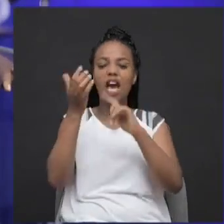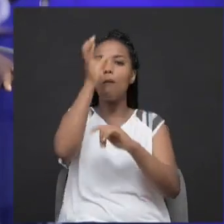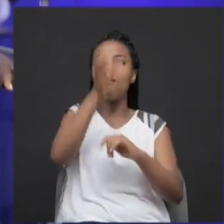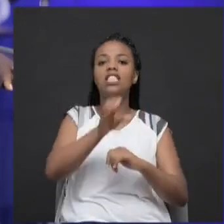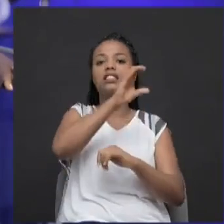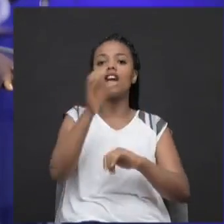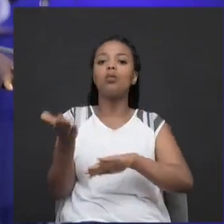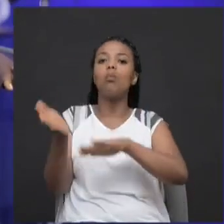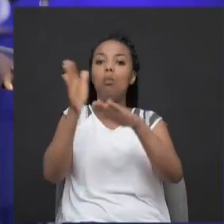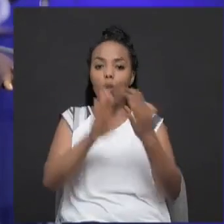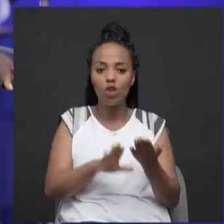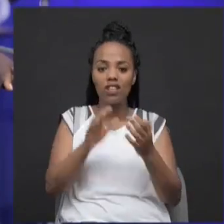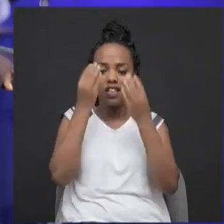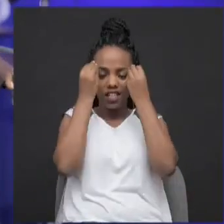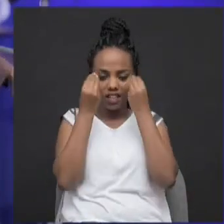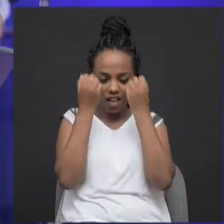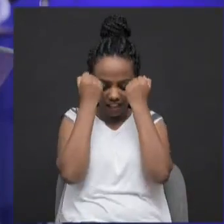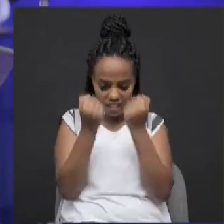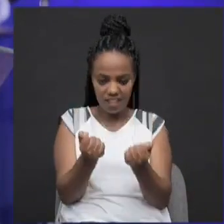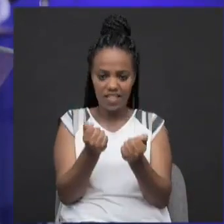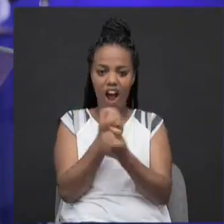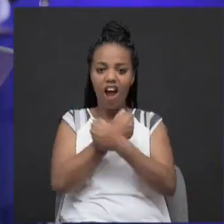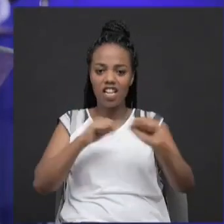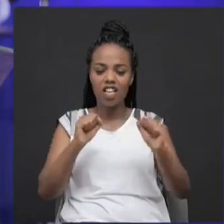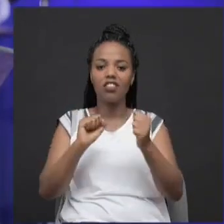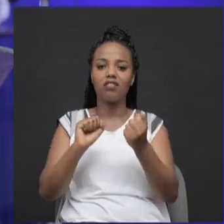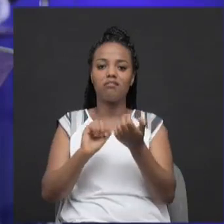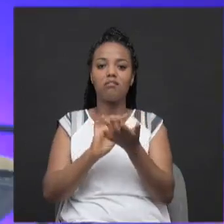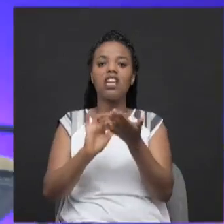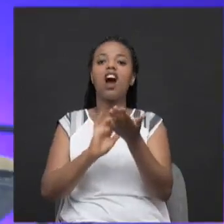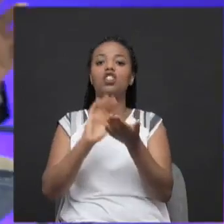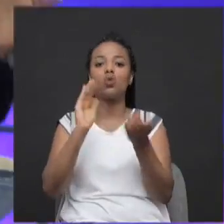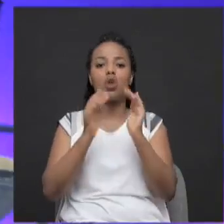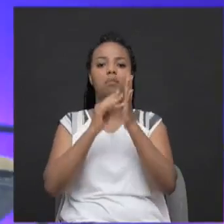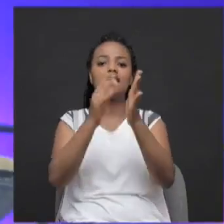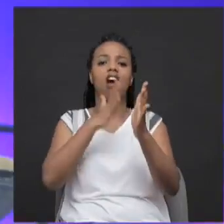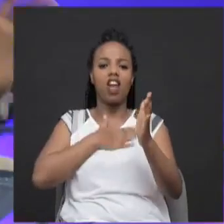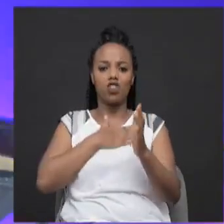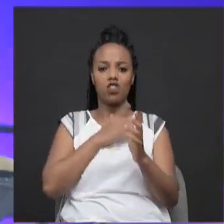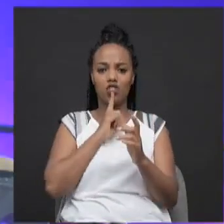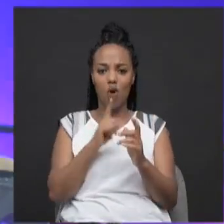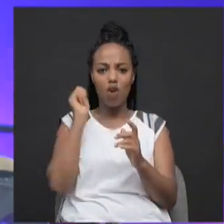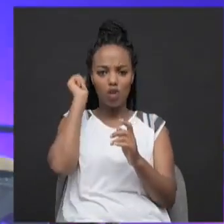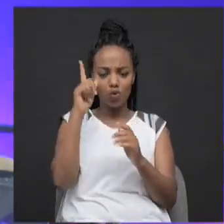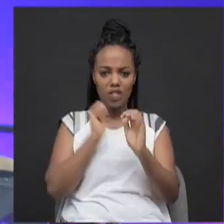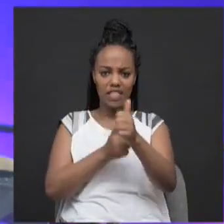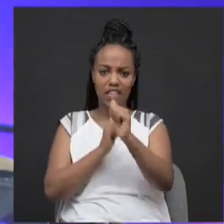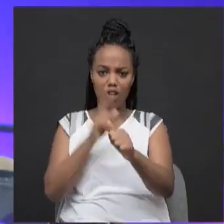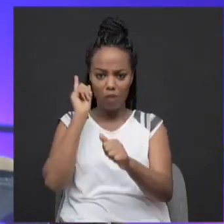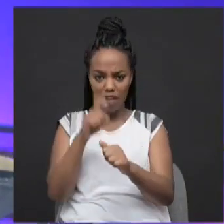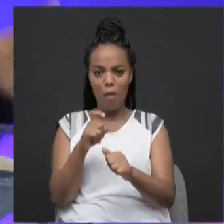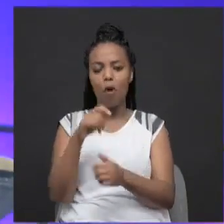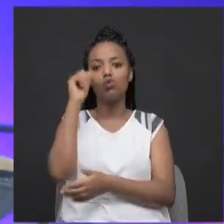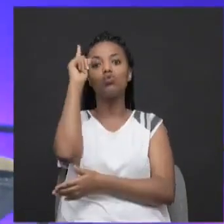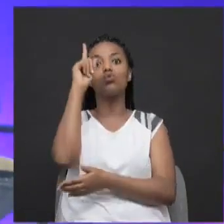ጌታ አዳኝ መድኃኒት የሆነ ምሳሌያችን እርሱ ልንከተለው የሚገባ ጌታ እርሱ